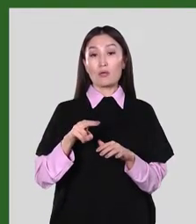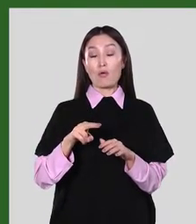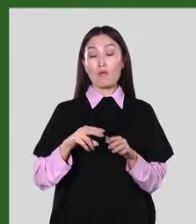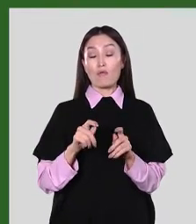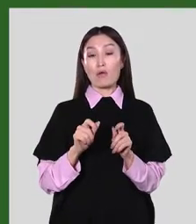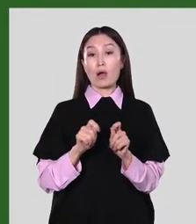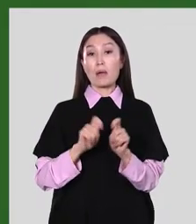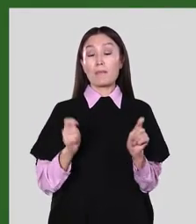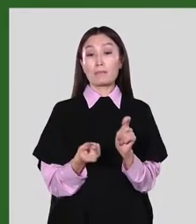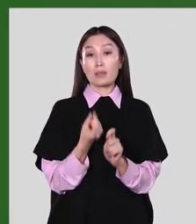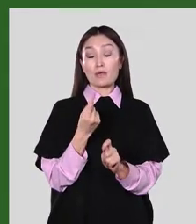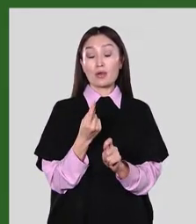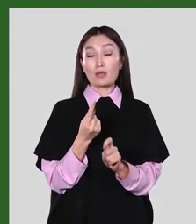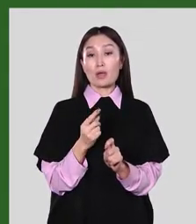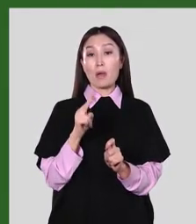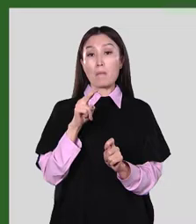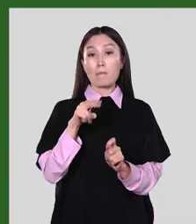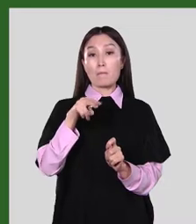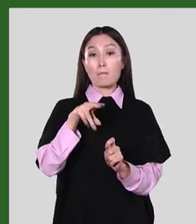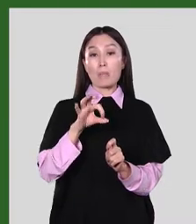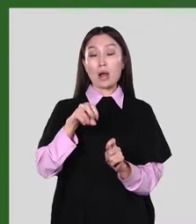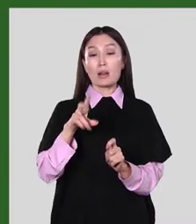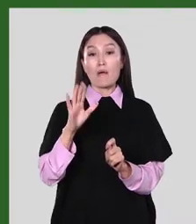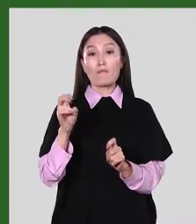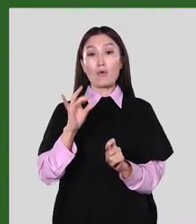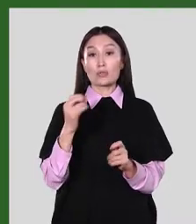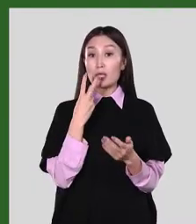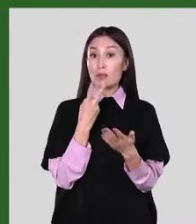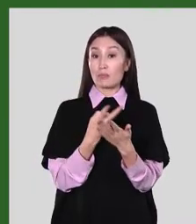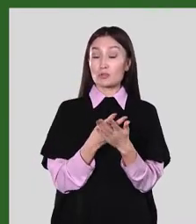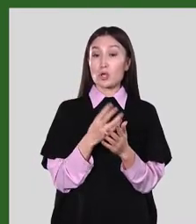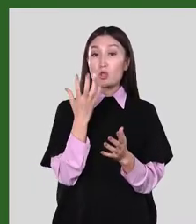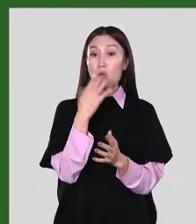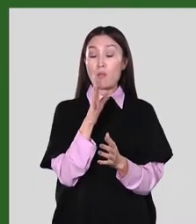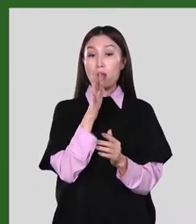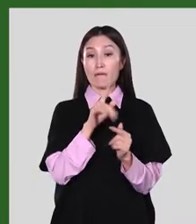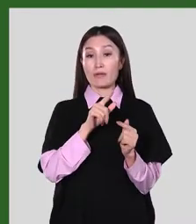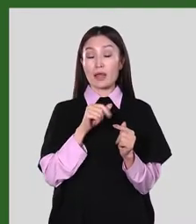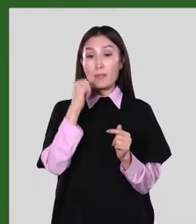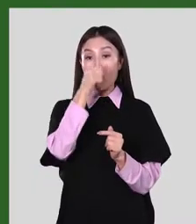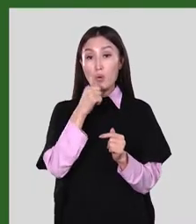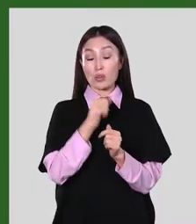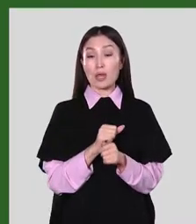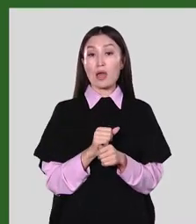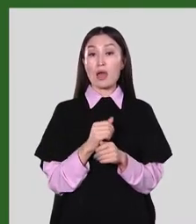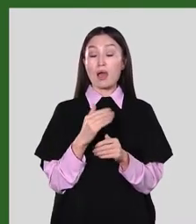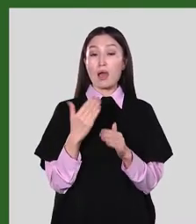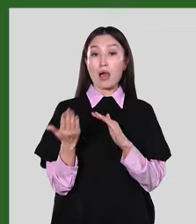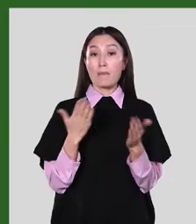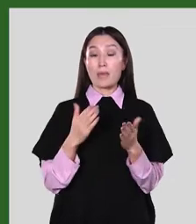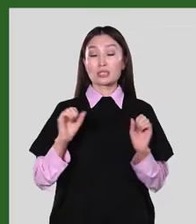половодье которых наблюдается теплая в имя года они же